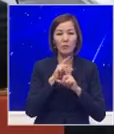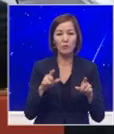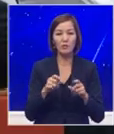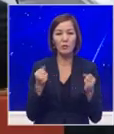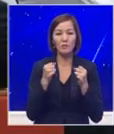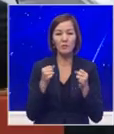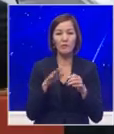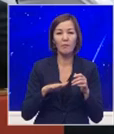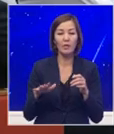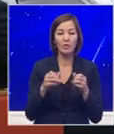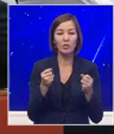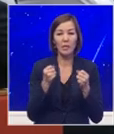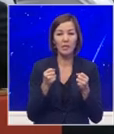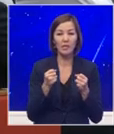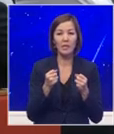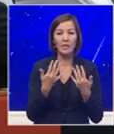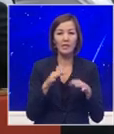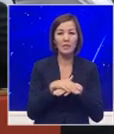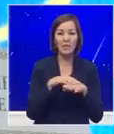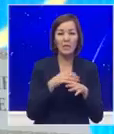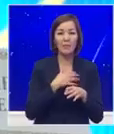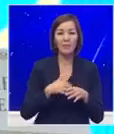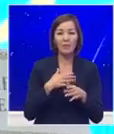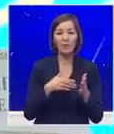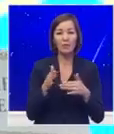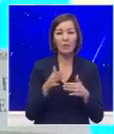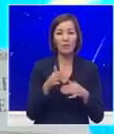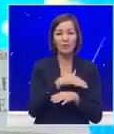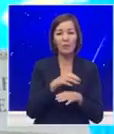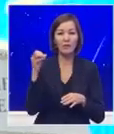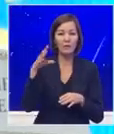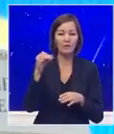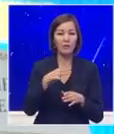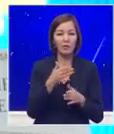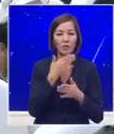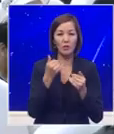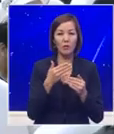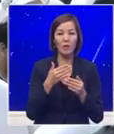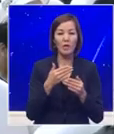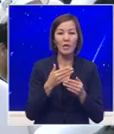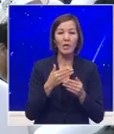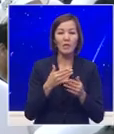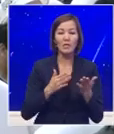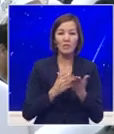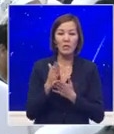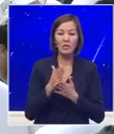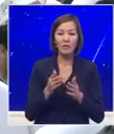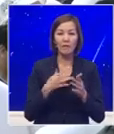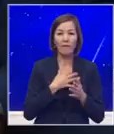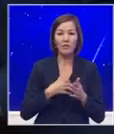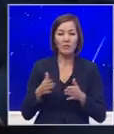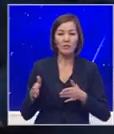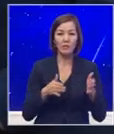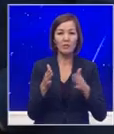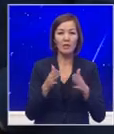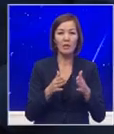ный вопрос спортивных площадок а жителей села тургень беспокоят отсутствие уличного освещения и тротуаров проходящая через населенный пункт дорога областного